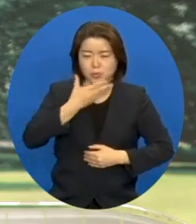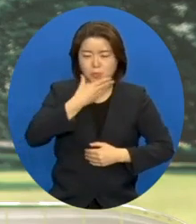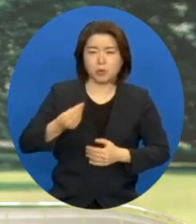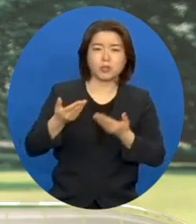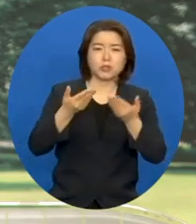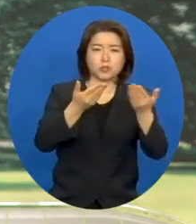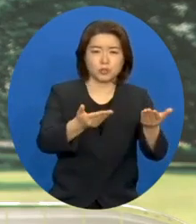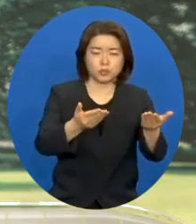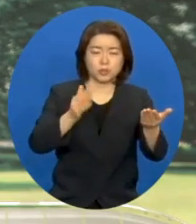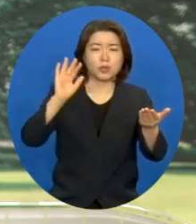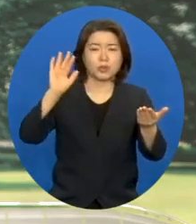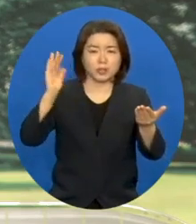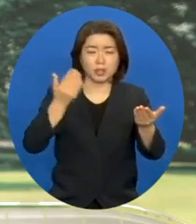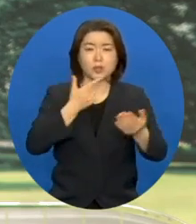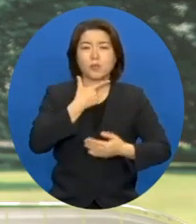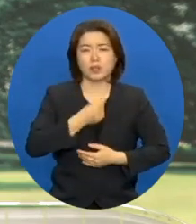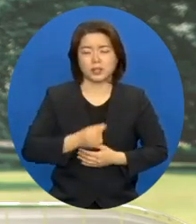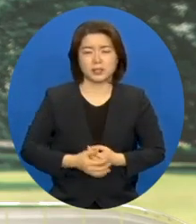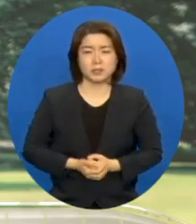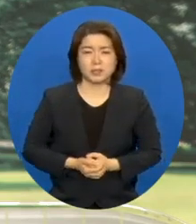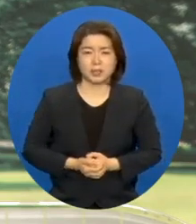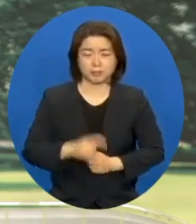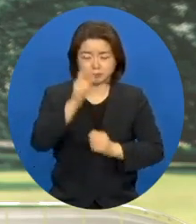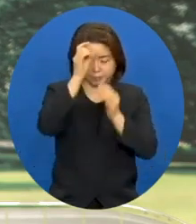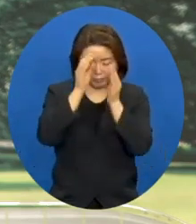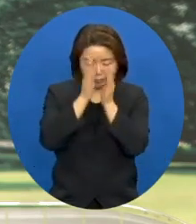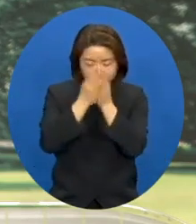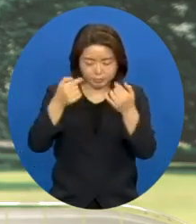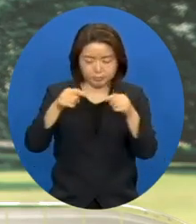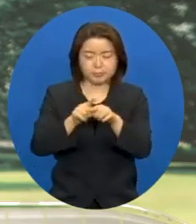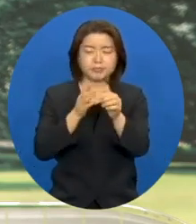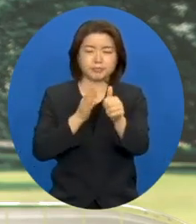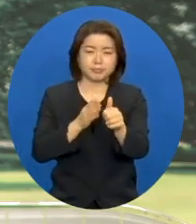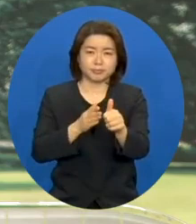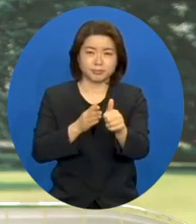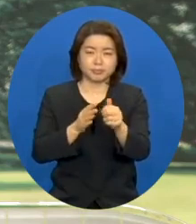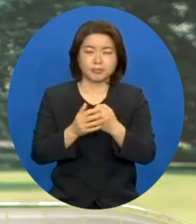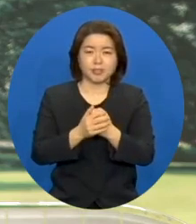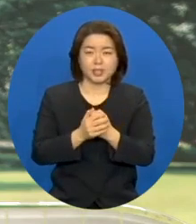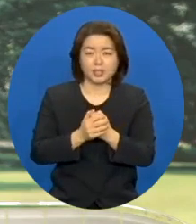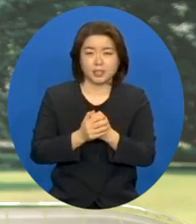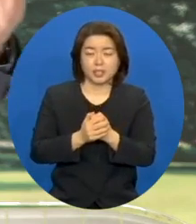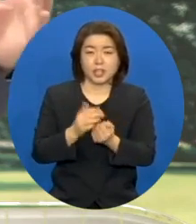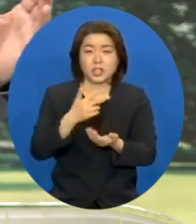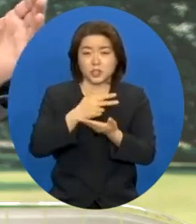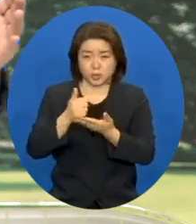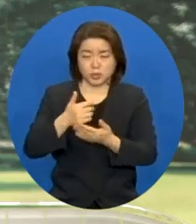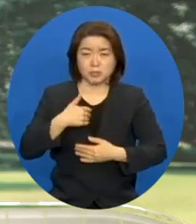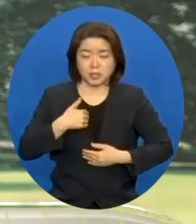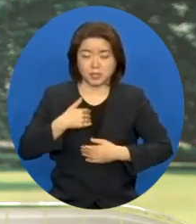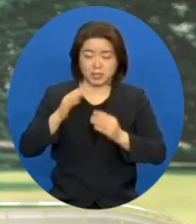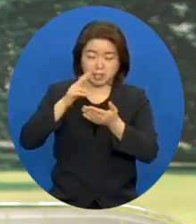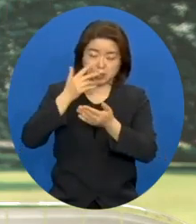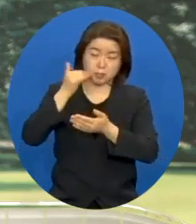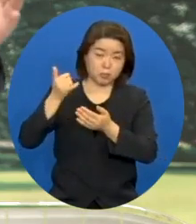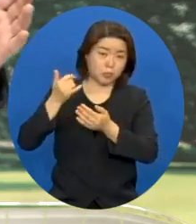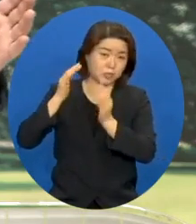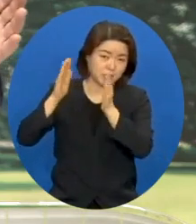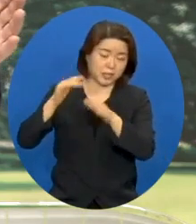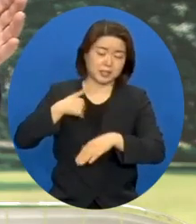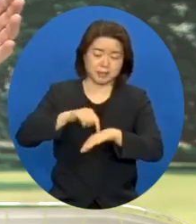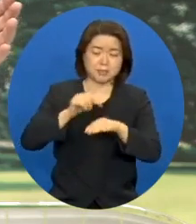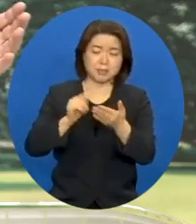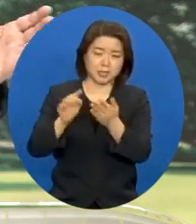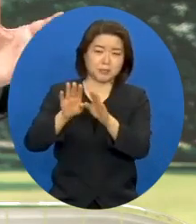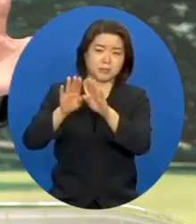되기를 주님이 원하십니다. 기도하십시다. 여러분, 주님, 제가 부모님을 향하여 제 마음의 문을